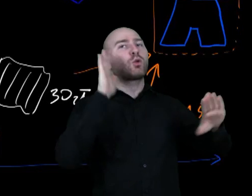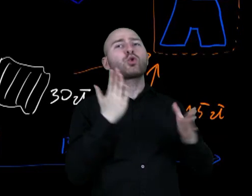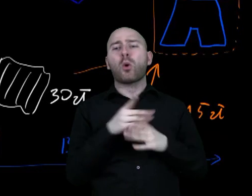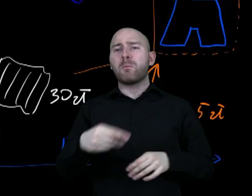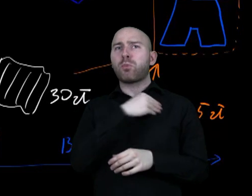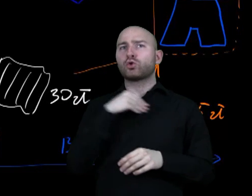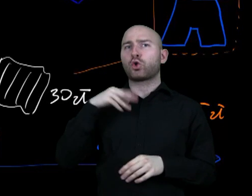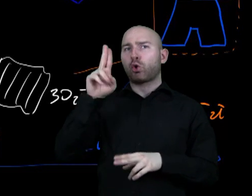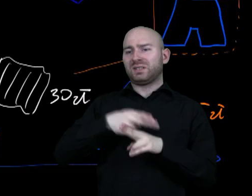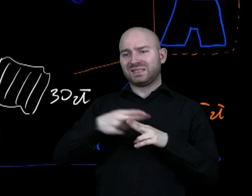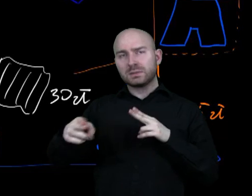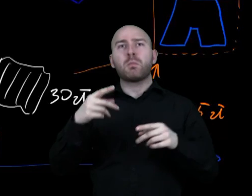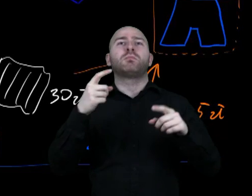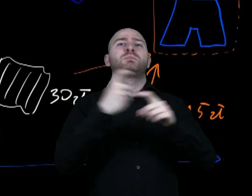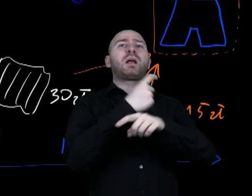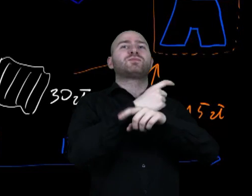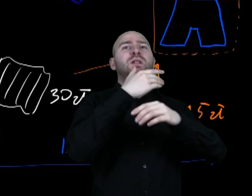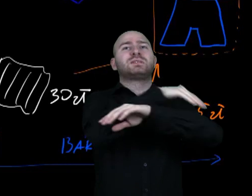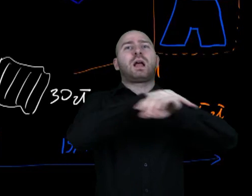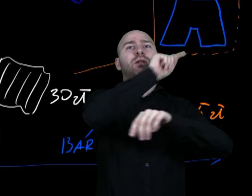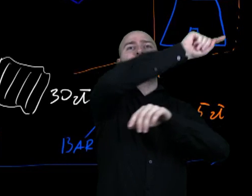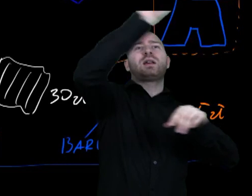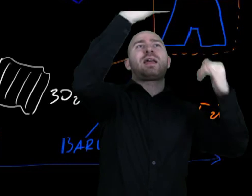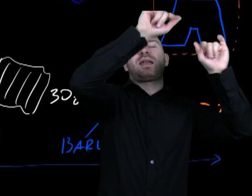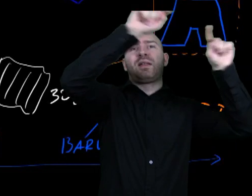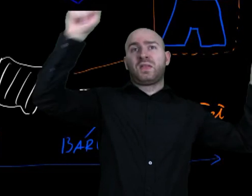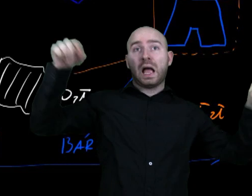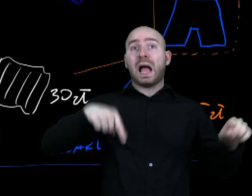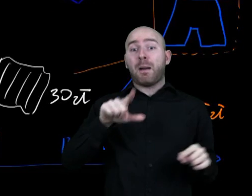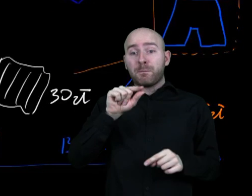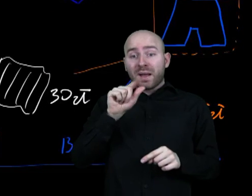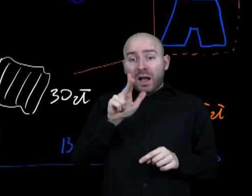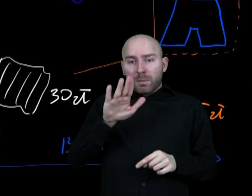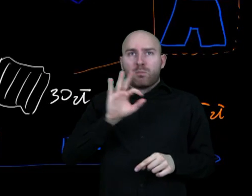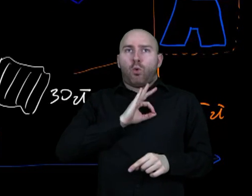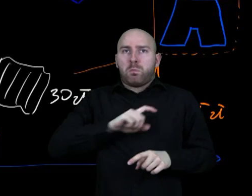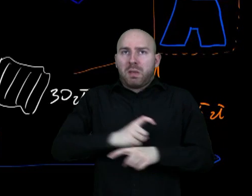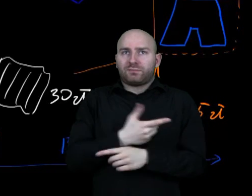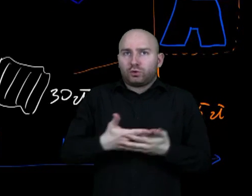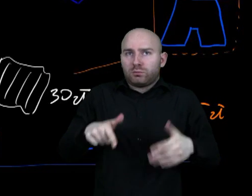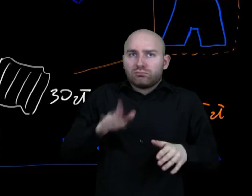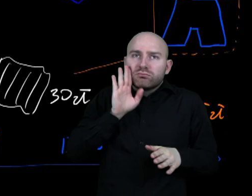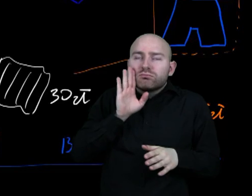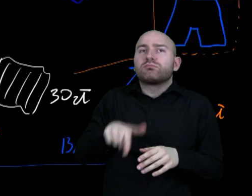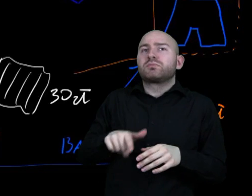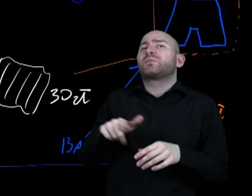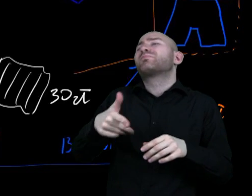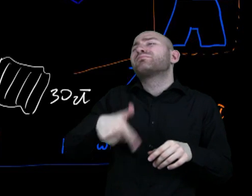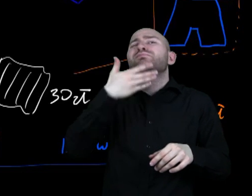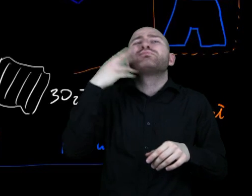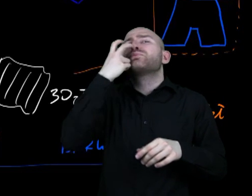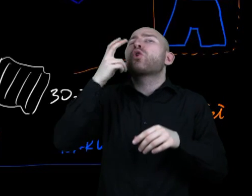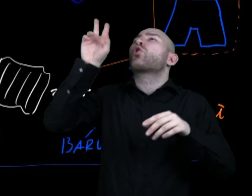w kraju. Nie obchodzi nas, kto produkuje, ani jaki jest narodowości. Oraz ignorujemy produkcję osób tej